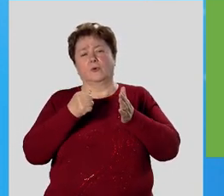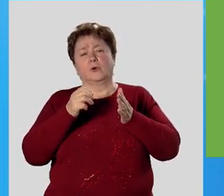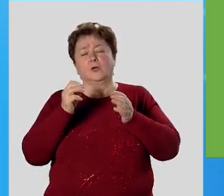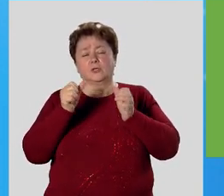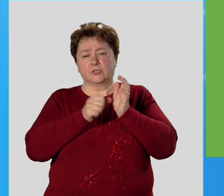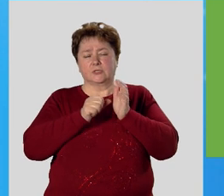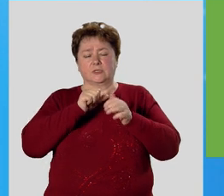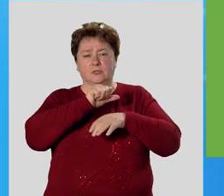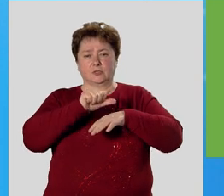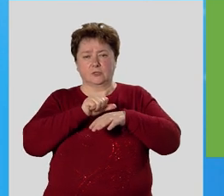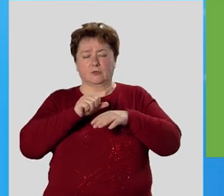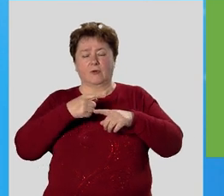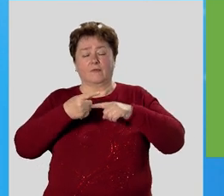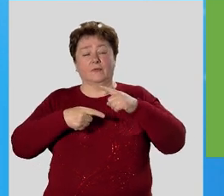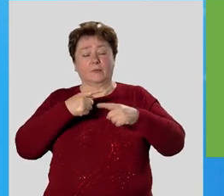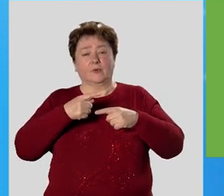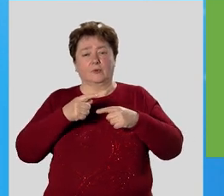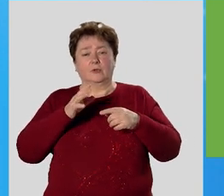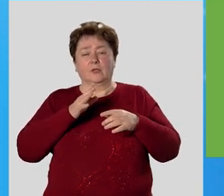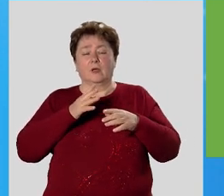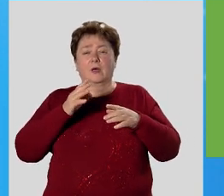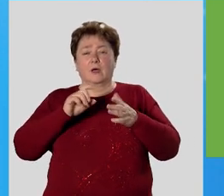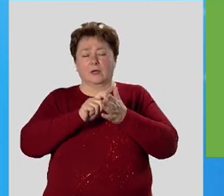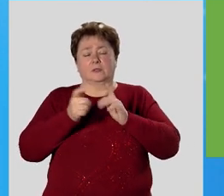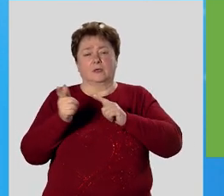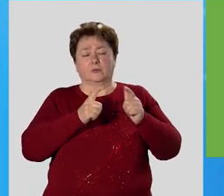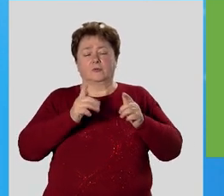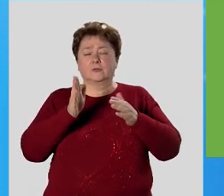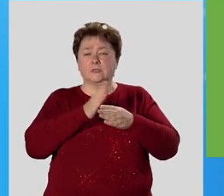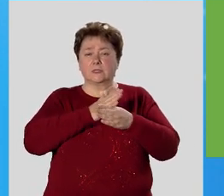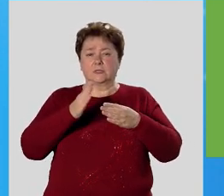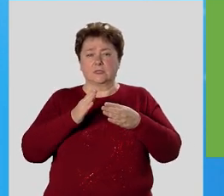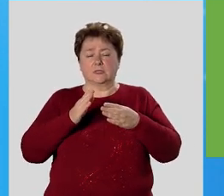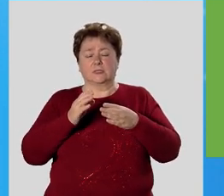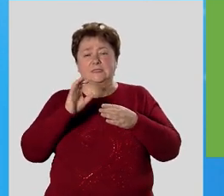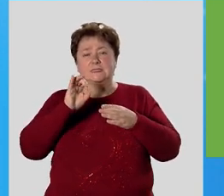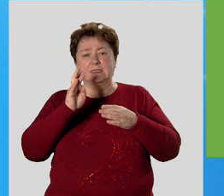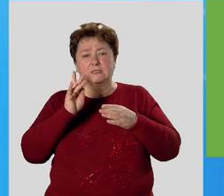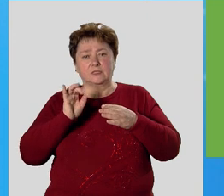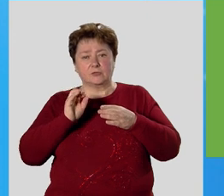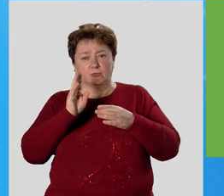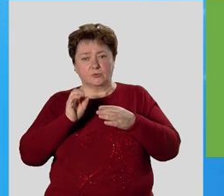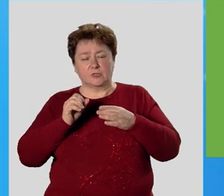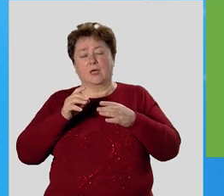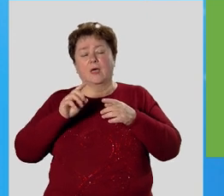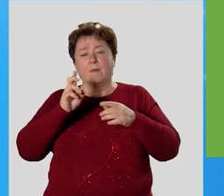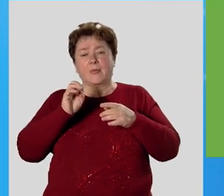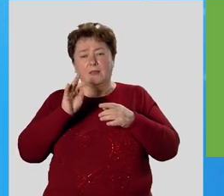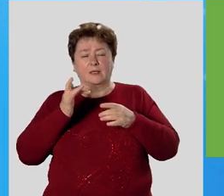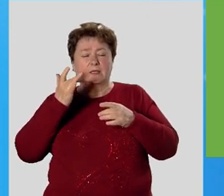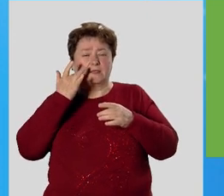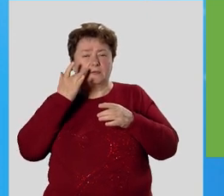В этот период клетка готовится к делению. Синтезируются белки, из которых